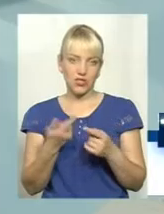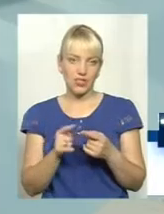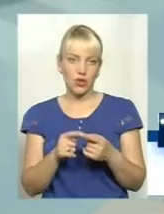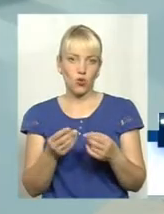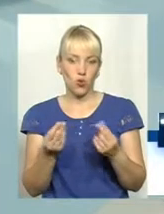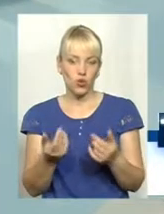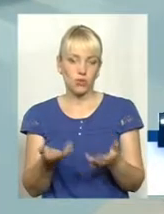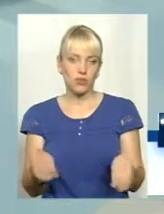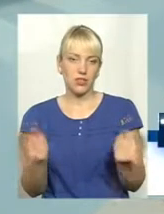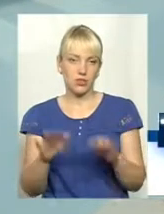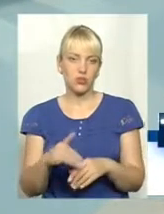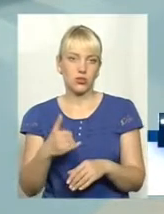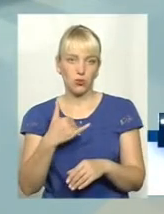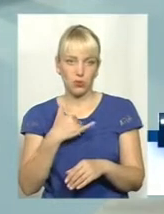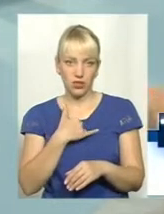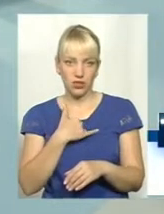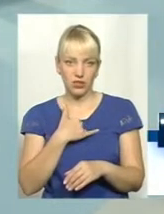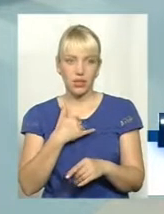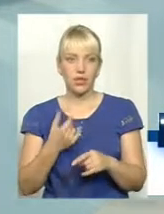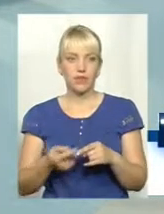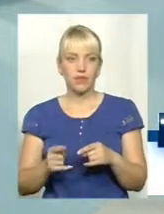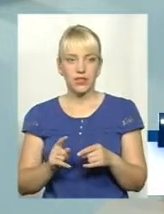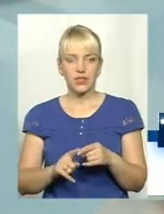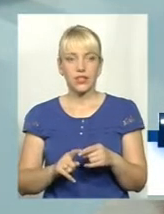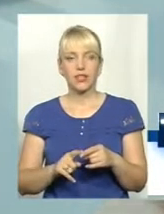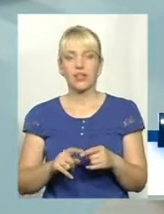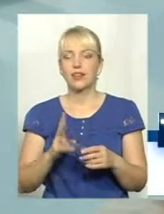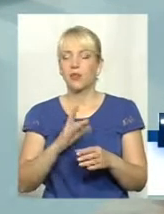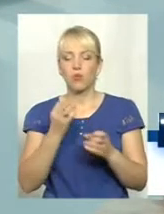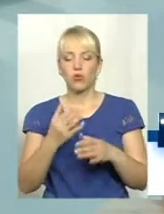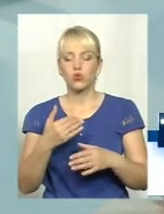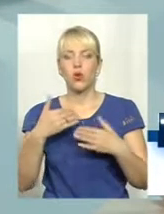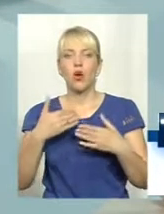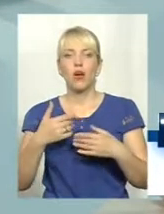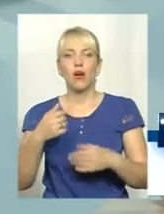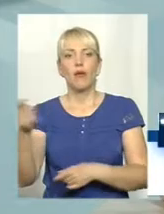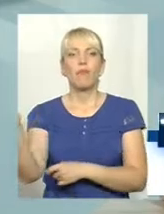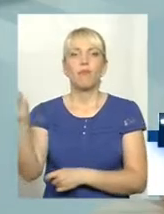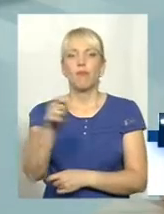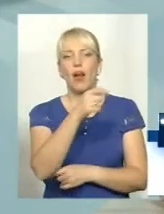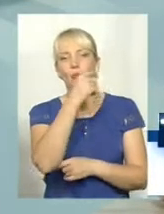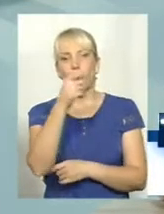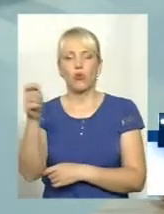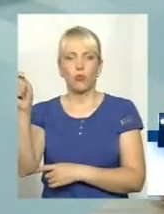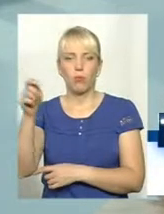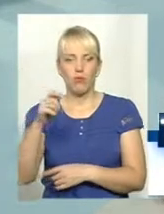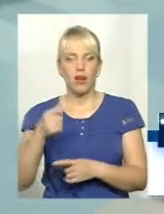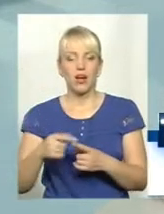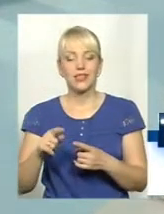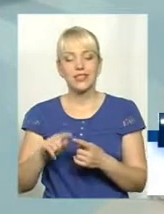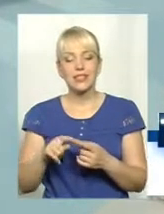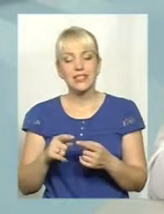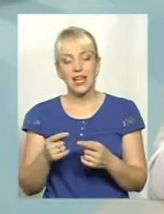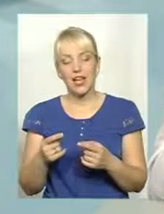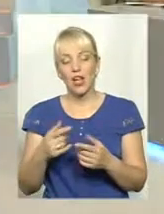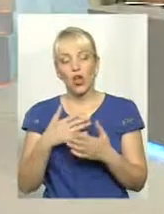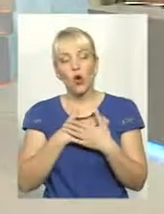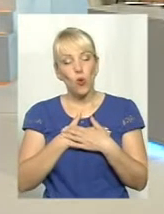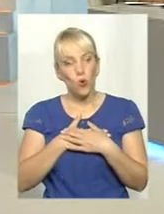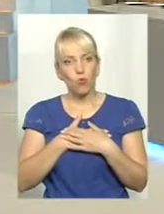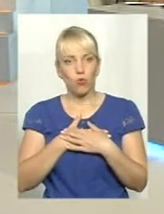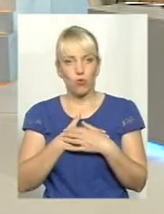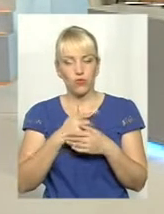точну кількість товарів, яка виробляється в області. Мені само було б цікаво побачити якісь, можливо, нові товари, які у нас виробляються, і чому б їх не купити, оскільки ці кошти залишаться саме